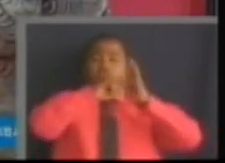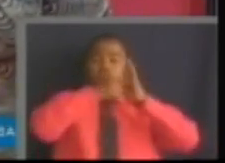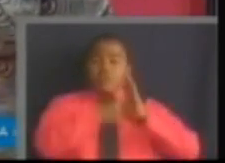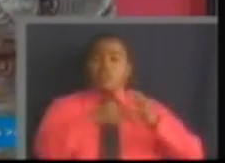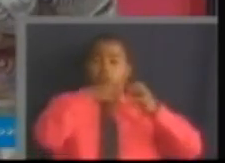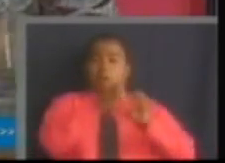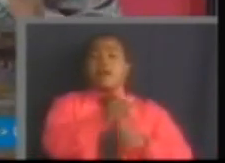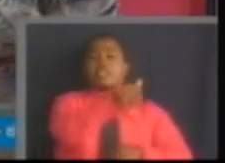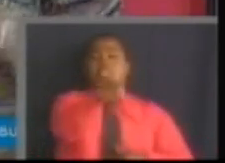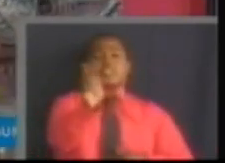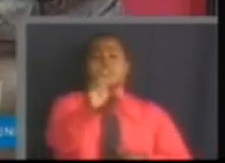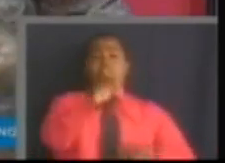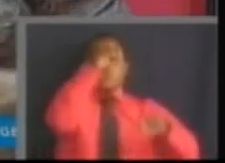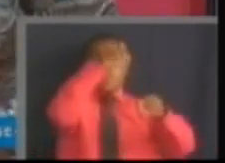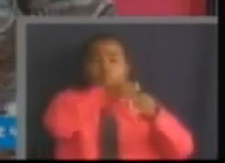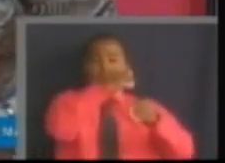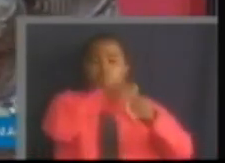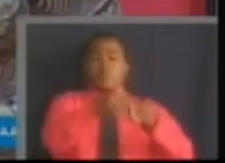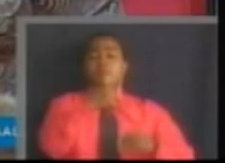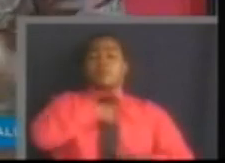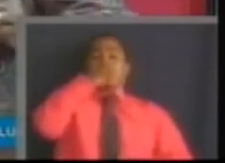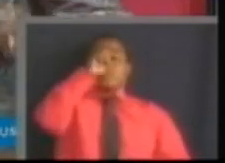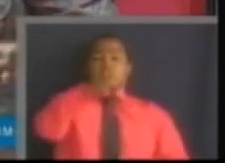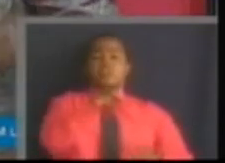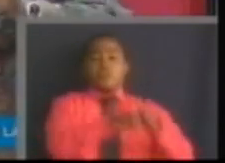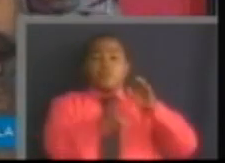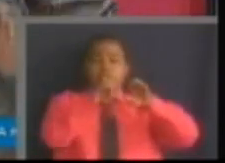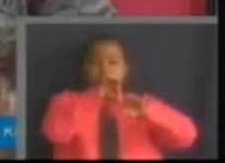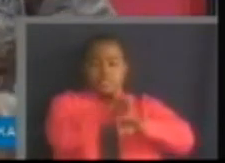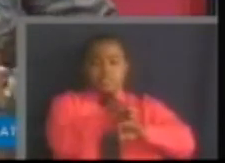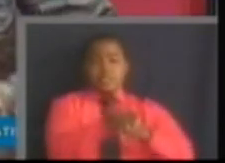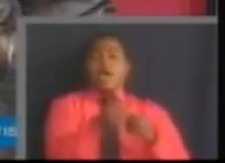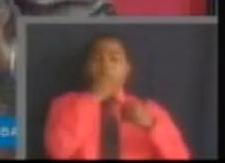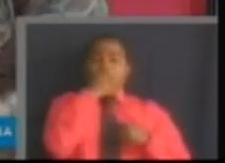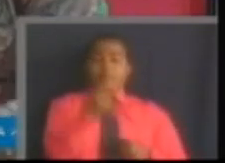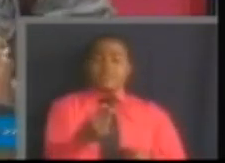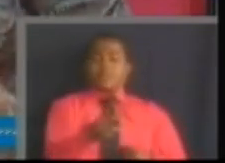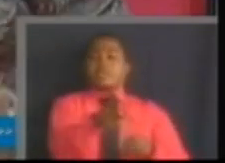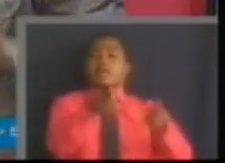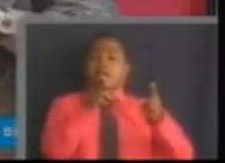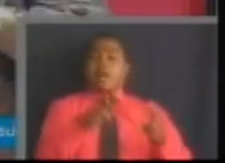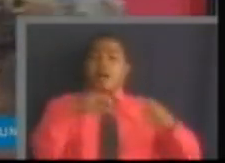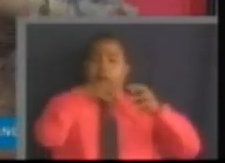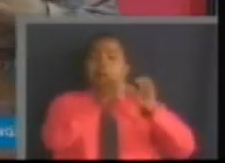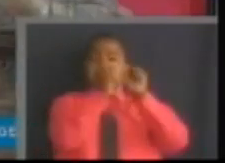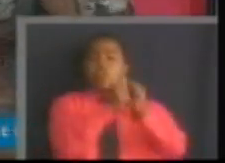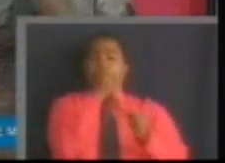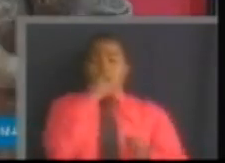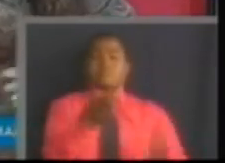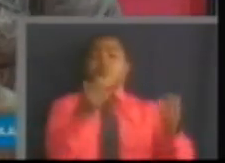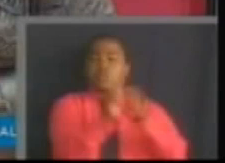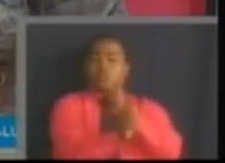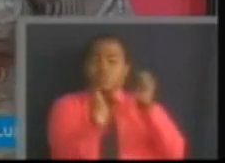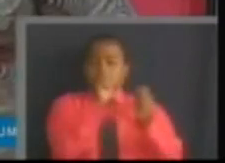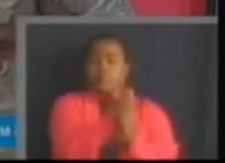Ndio amefanya kuambiwa mimi ndio mwenyekiti. Aseme kama ni kamati namba 10, aseme ili tuende tukajirekebishe kwenye